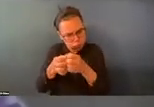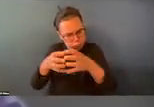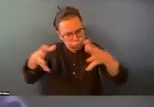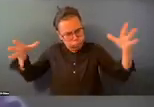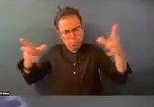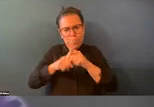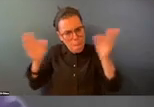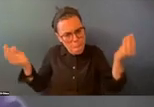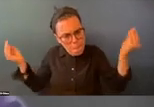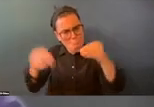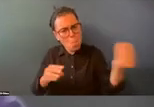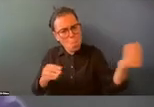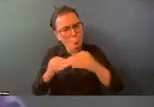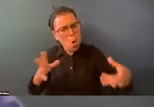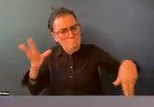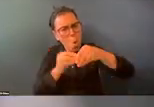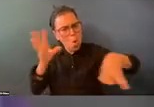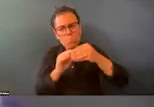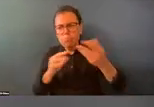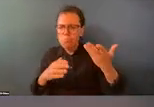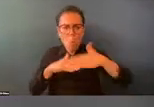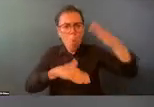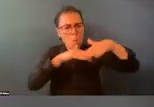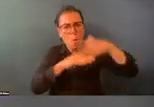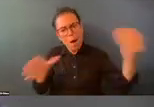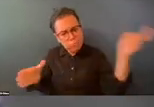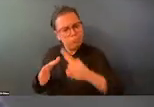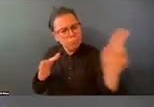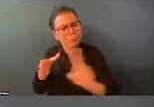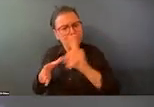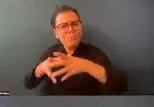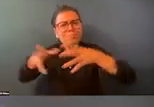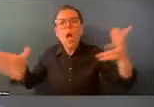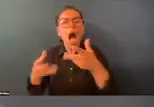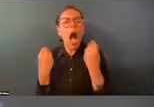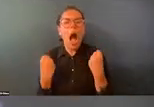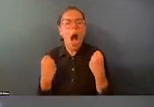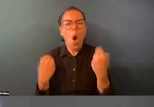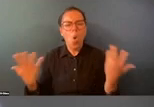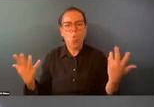изменению климата. Какой успешный опыт? Почему? Что у нас женщины, они